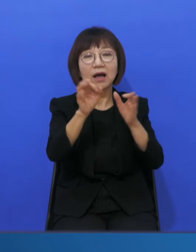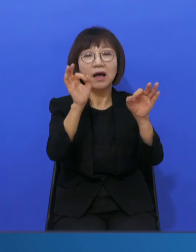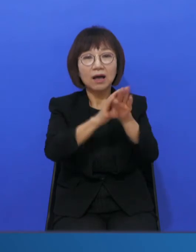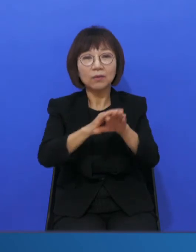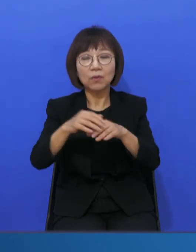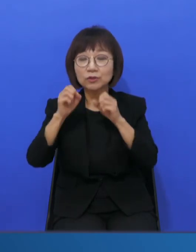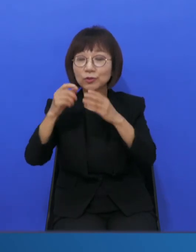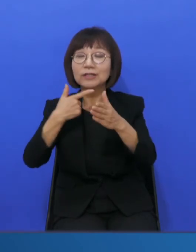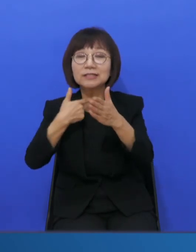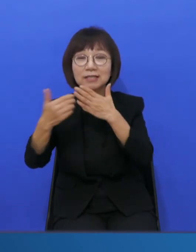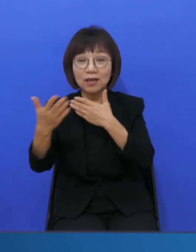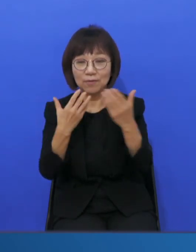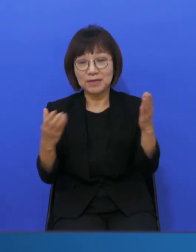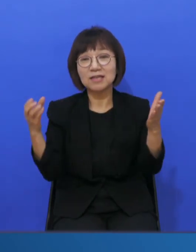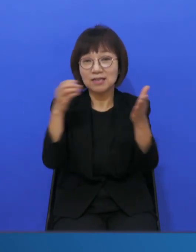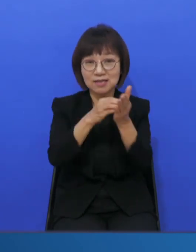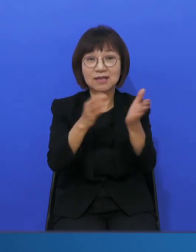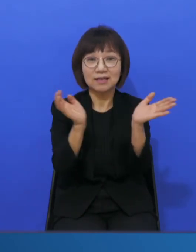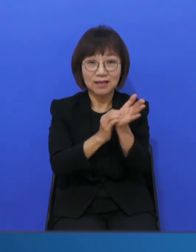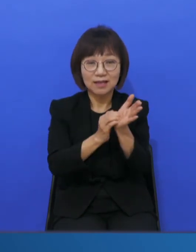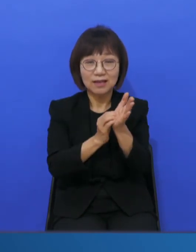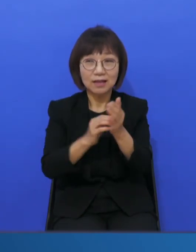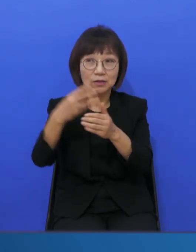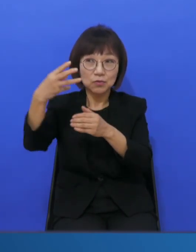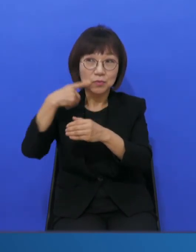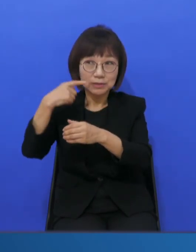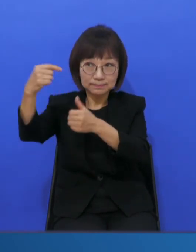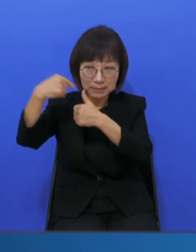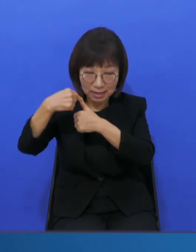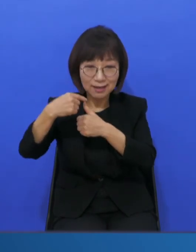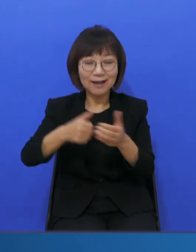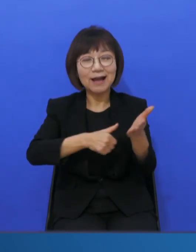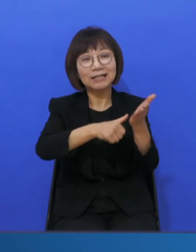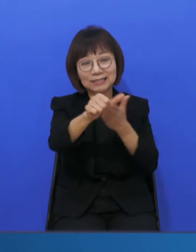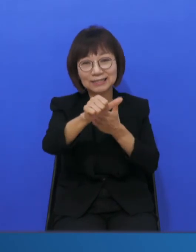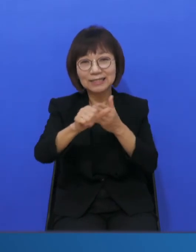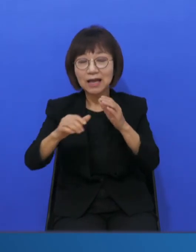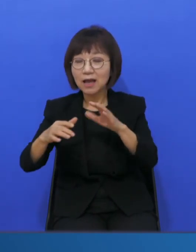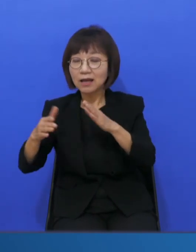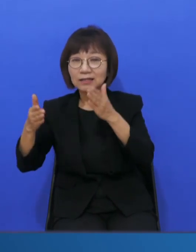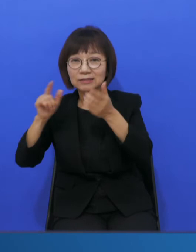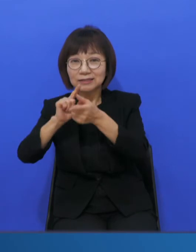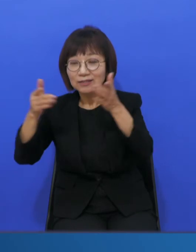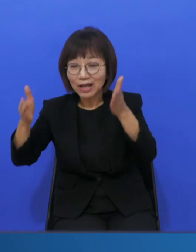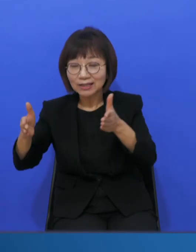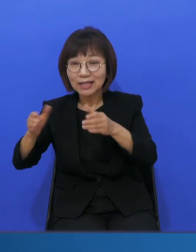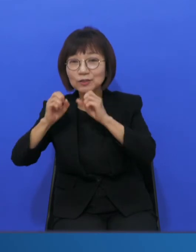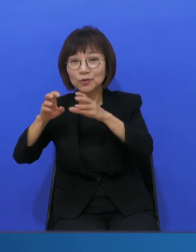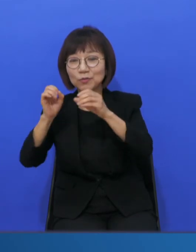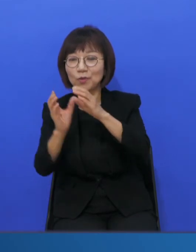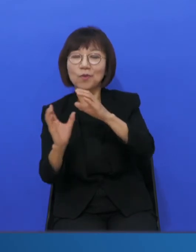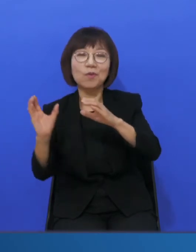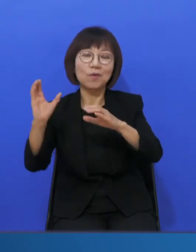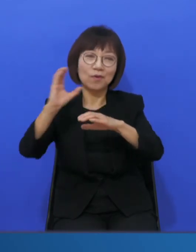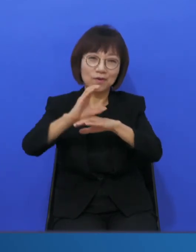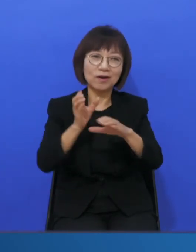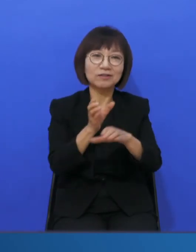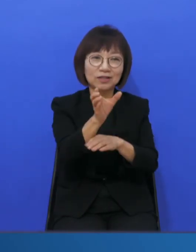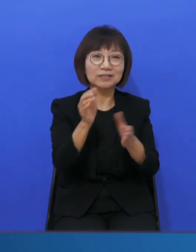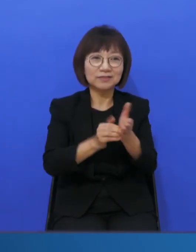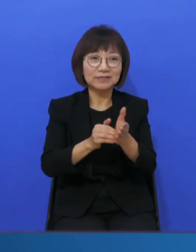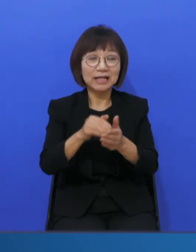실렸는데 류광수 목사의 지도에 따라 삭제하고 5과 관계전도를 복원, 수정하였습니다.